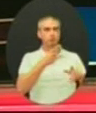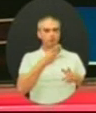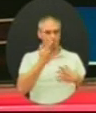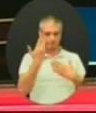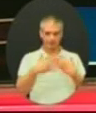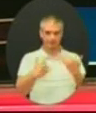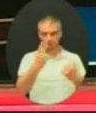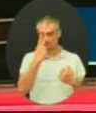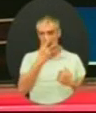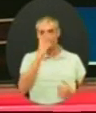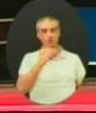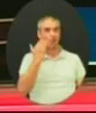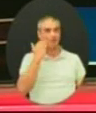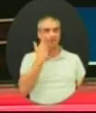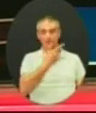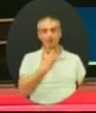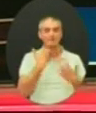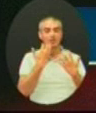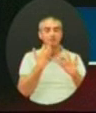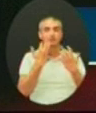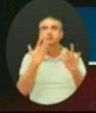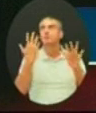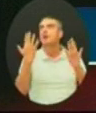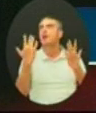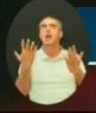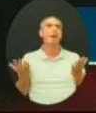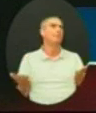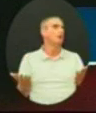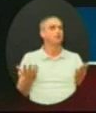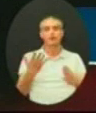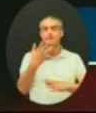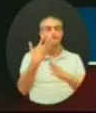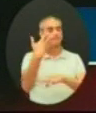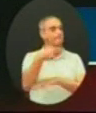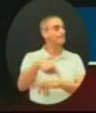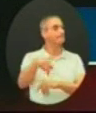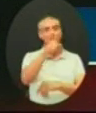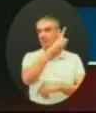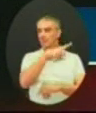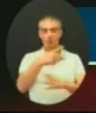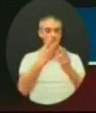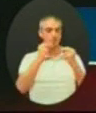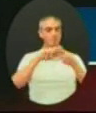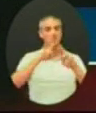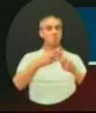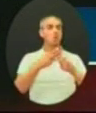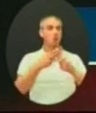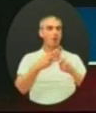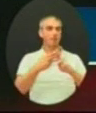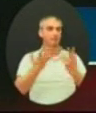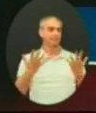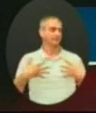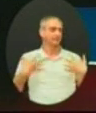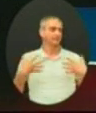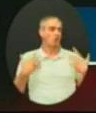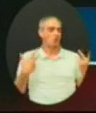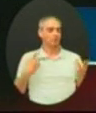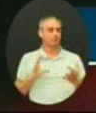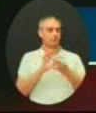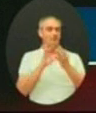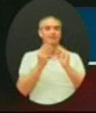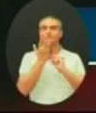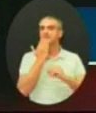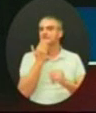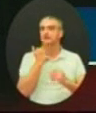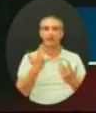מסיים עכשיו ביקור בדרום אמריקה ומסביר עד כמה המדינות, מדינות רבות בעולם שמחות לקשר עם